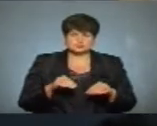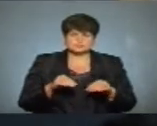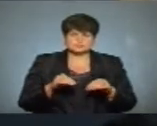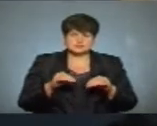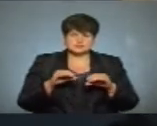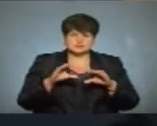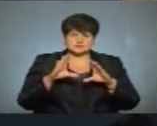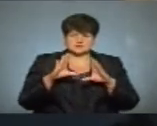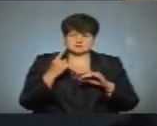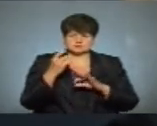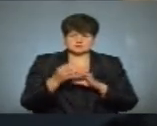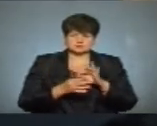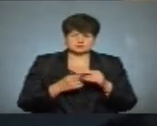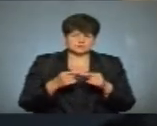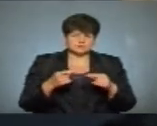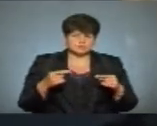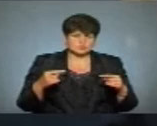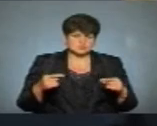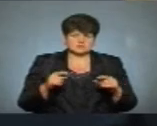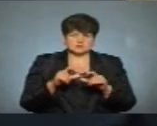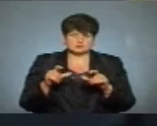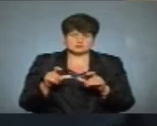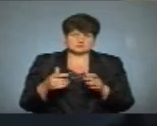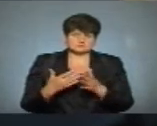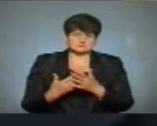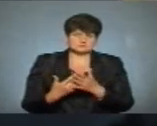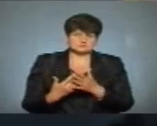добу по різних гідропостах на